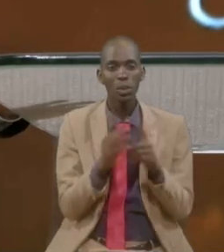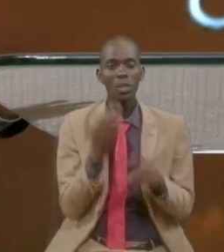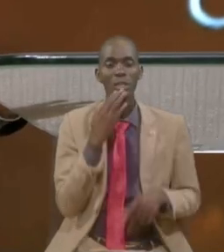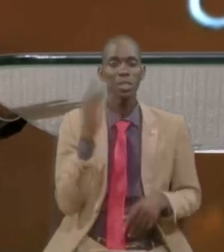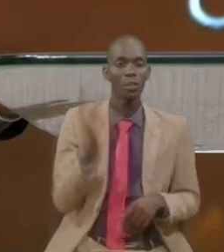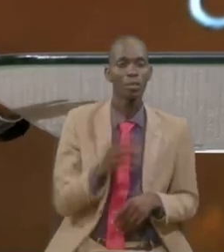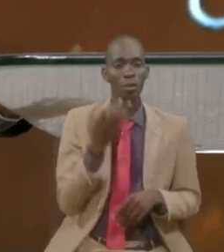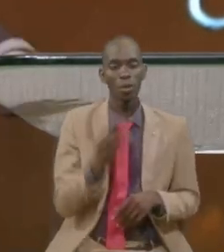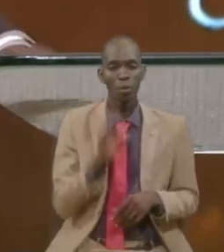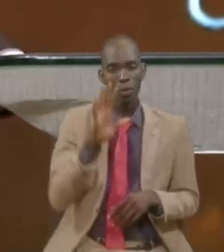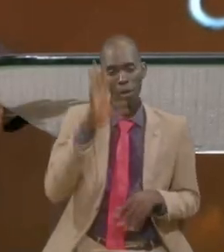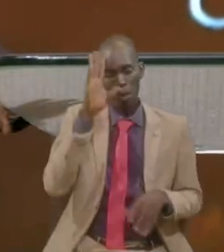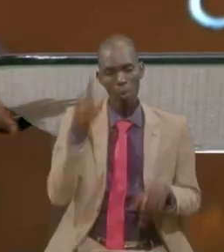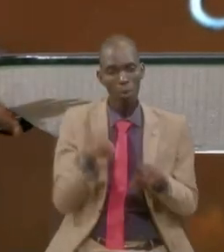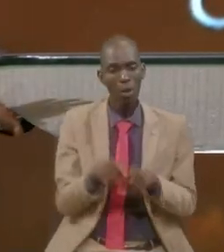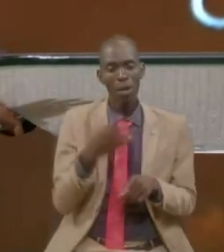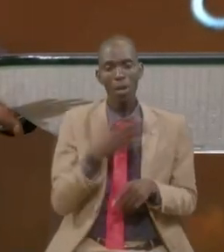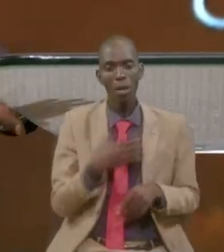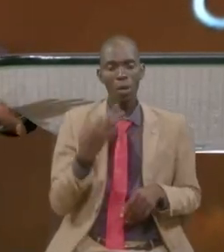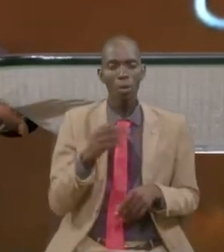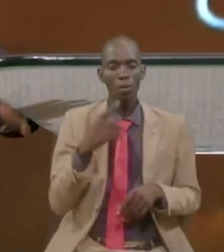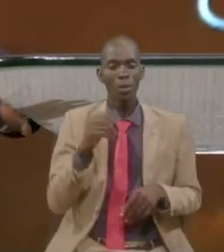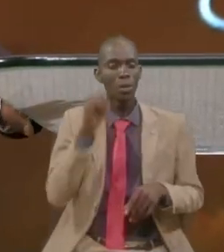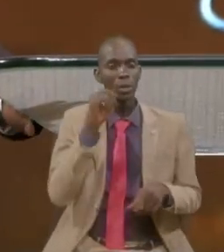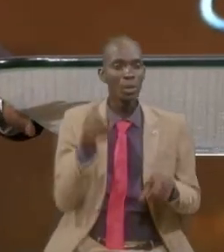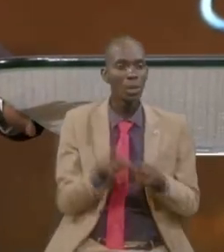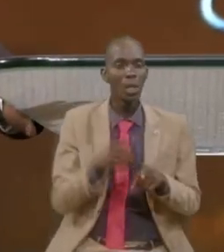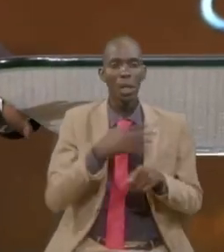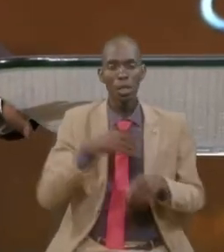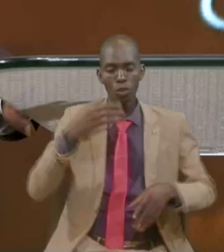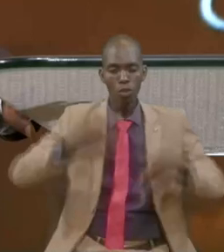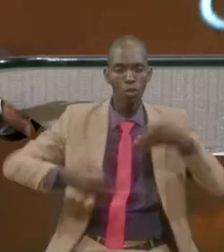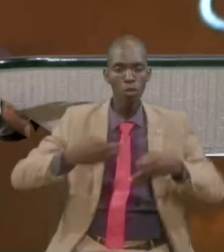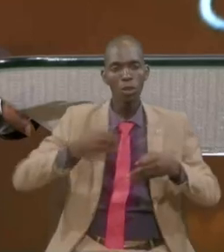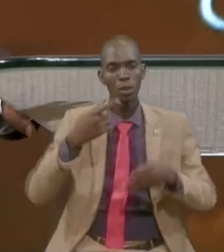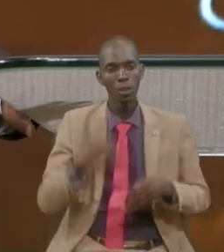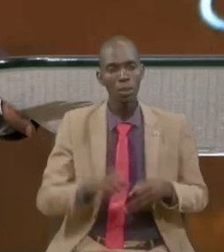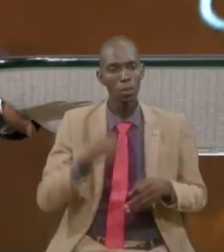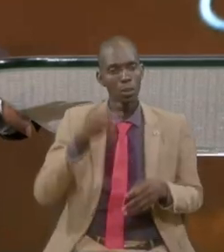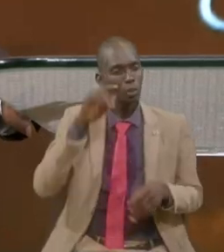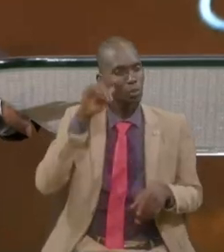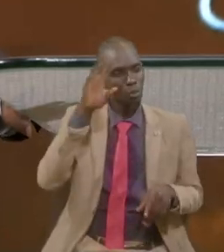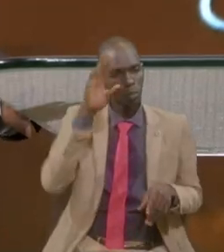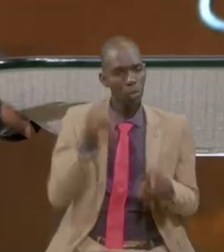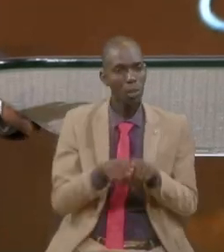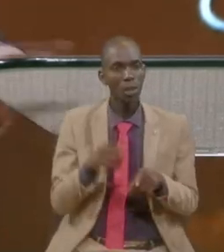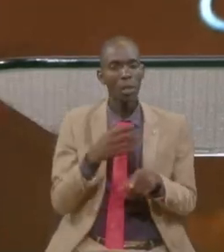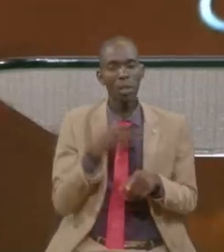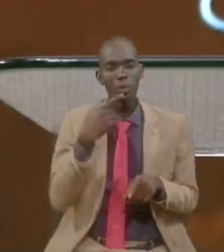des autres. Celui qui parle mal d'un frère, d'une sœur et juge son frère, Alors